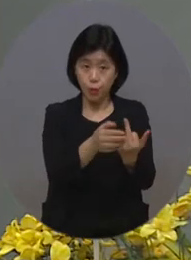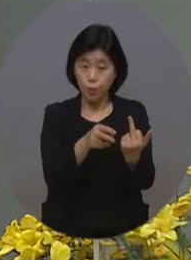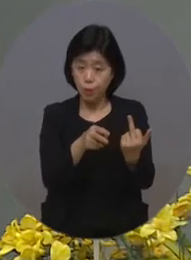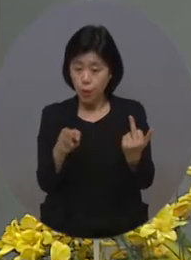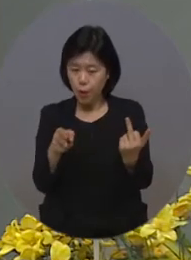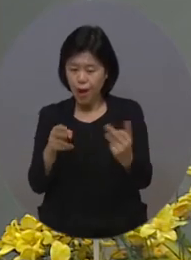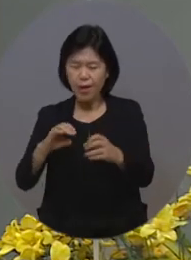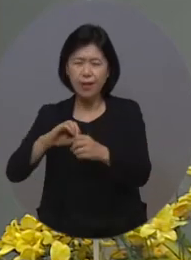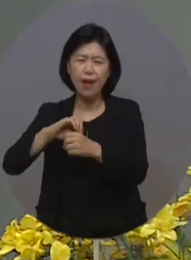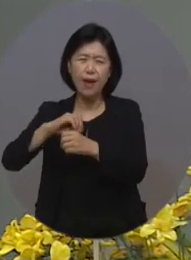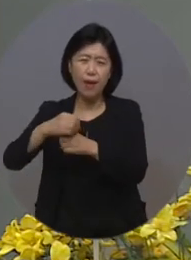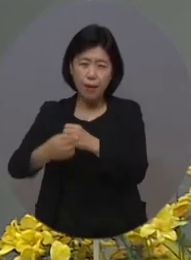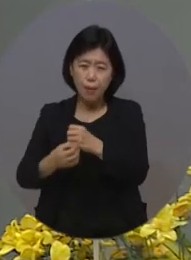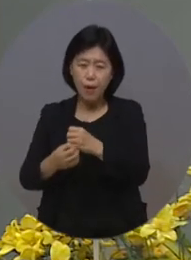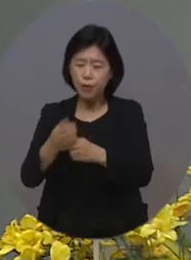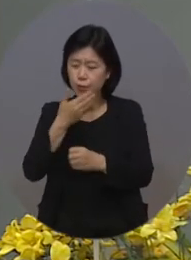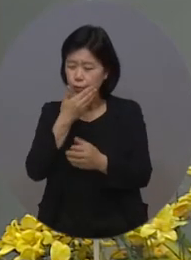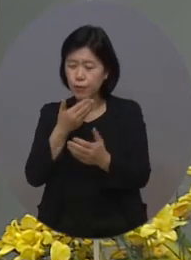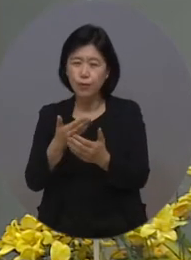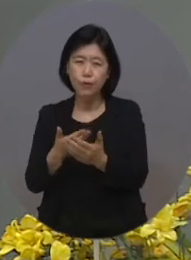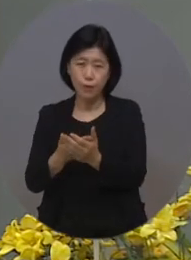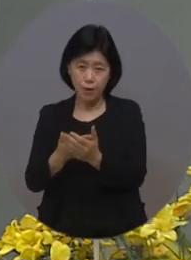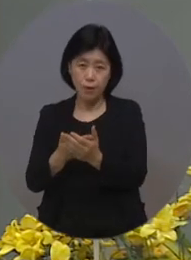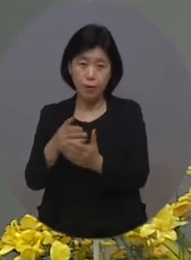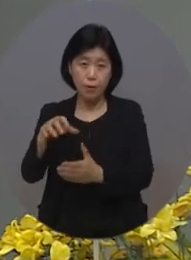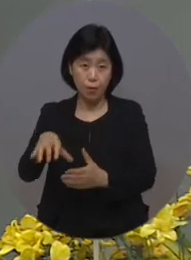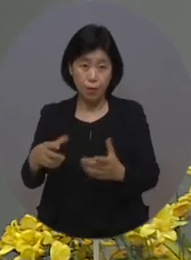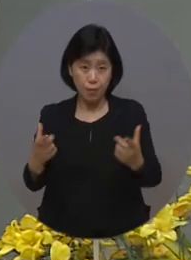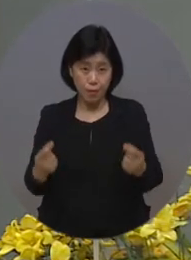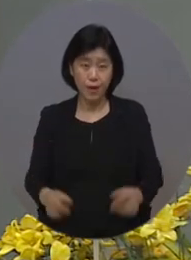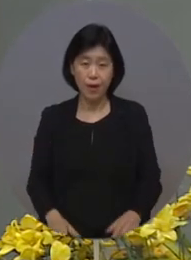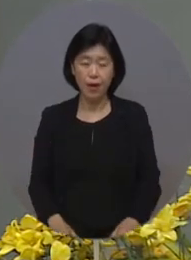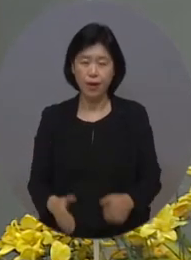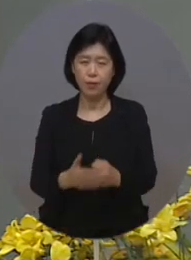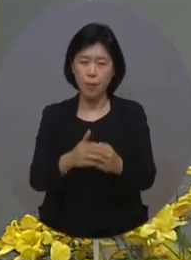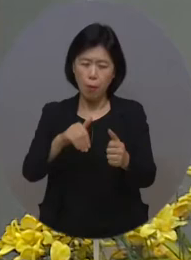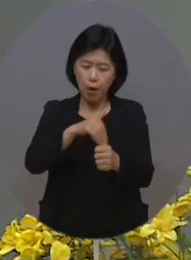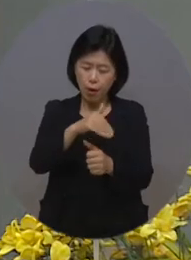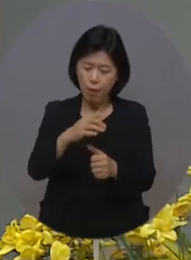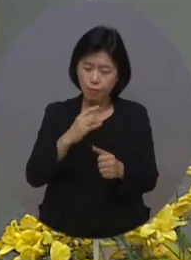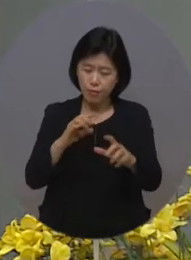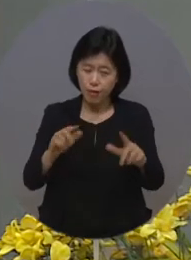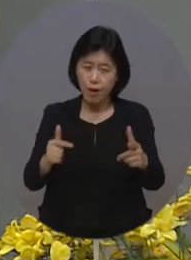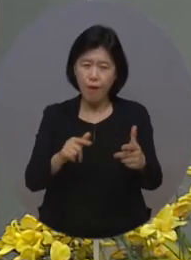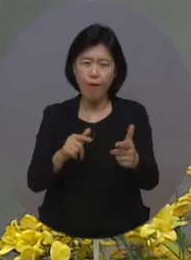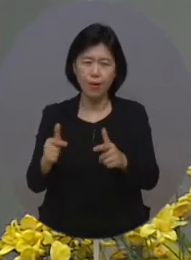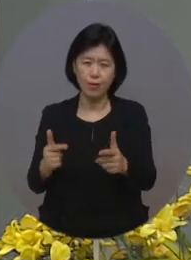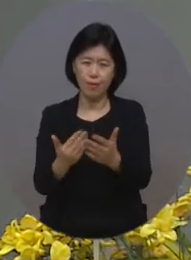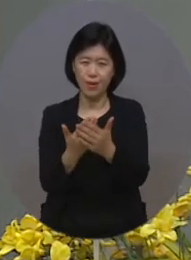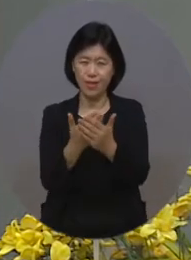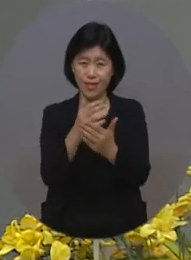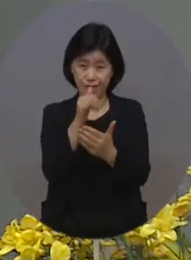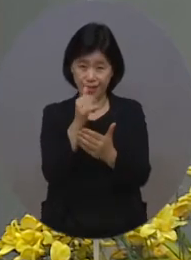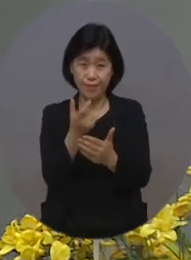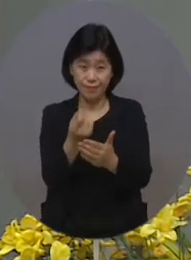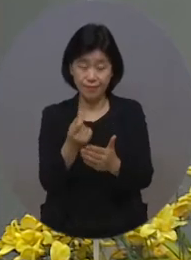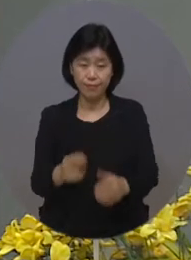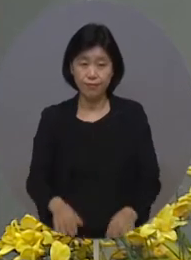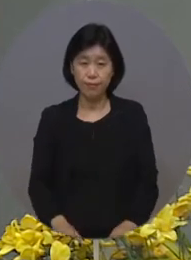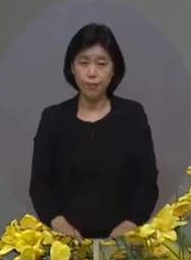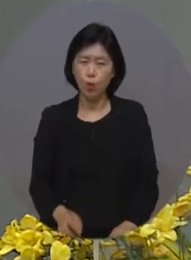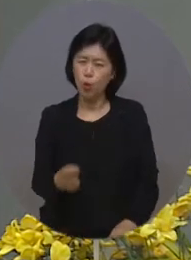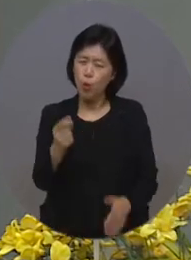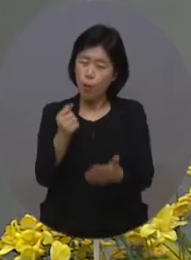환경 모든 것들을 지켜 내주고 발전시키고 계시군요 예 내 좀 서운한 것도 있지 않으세요 제주도 이렇게